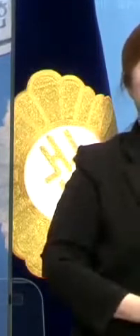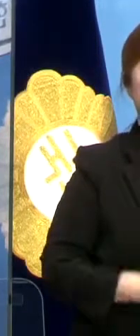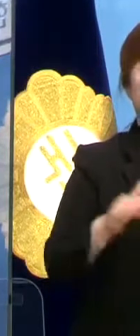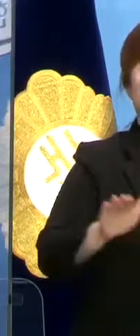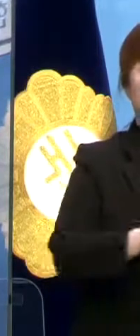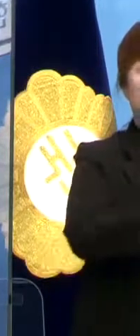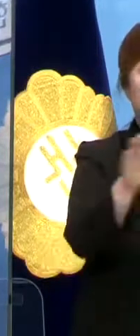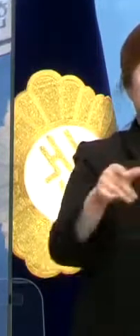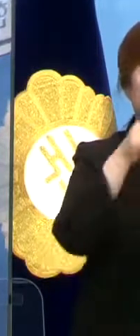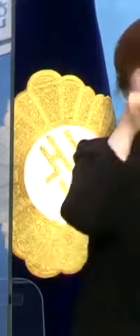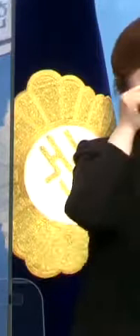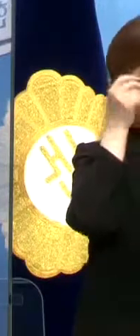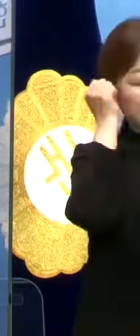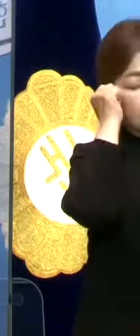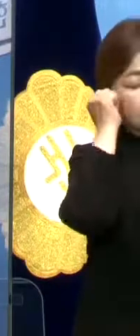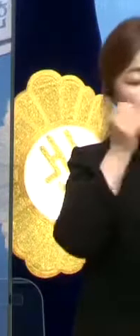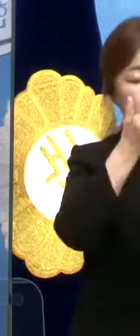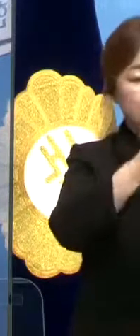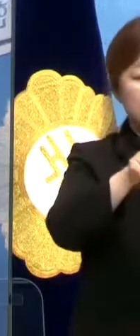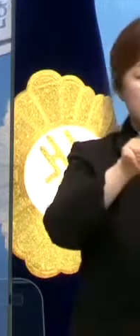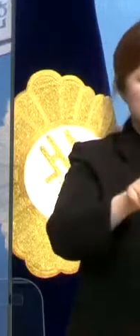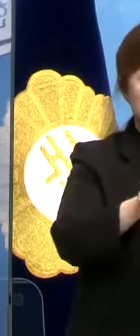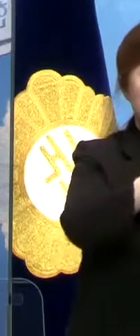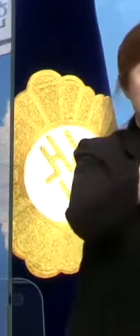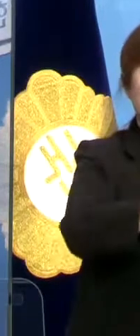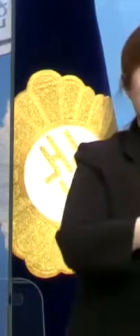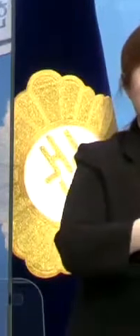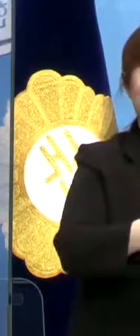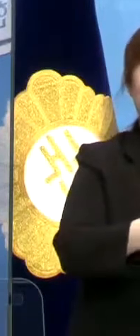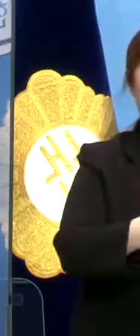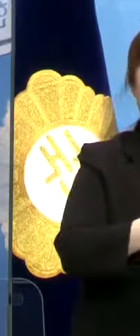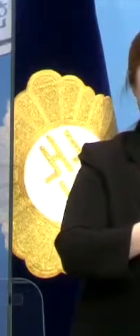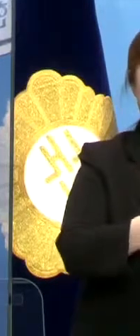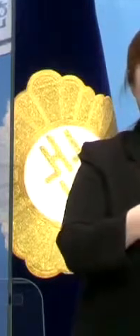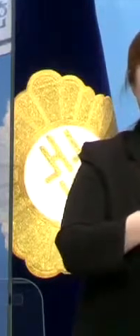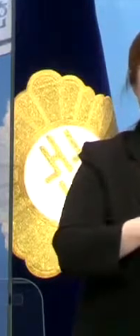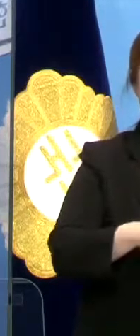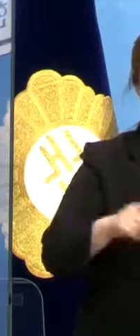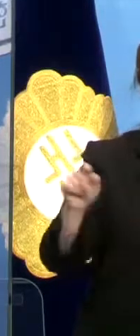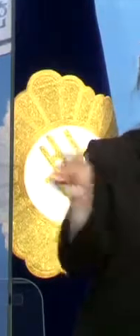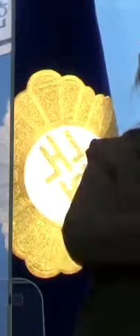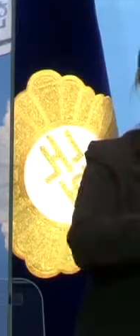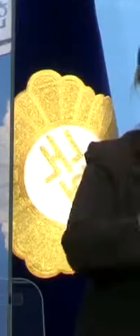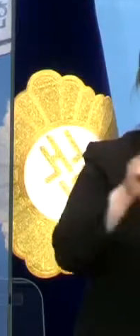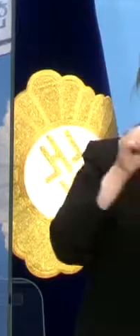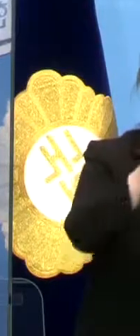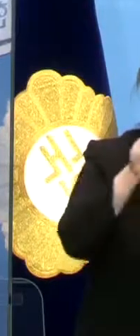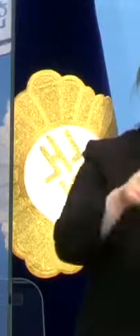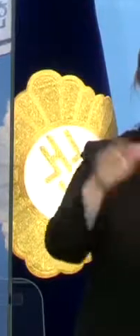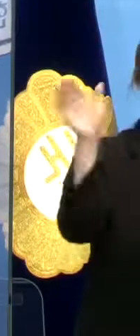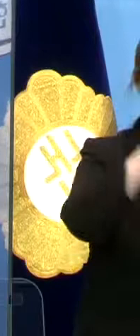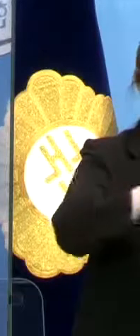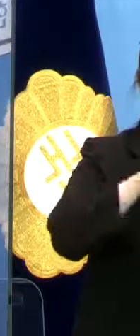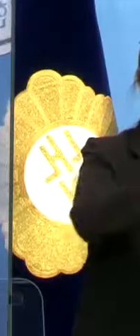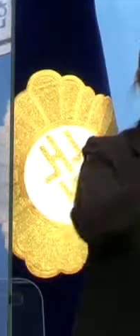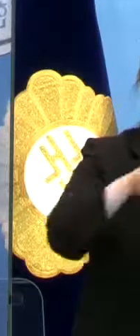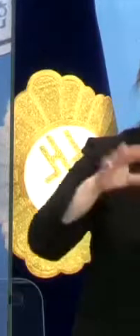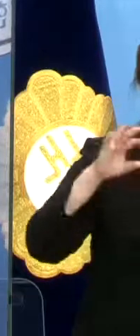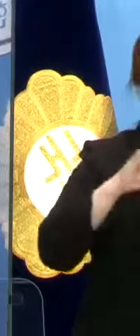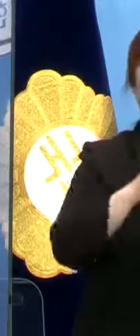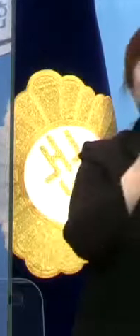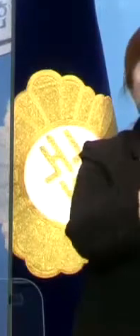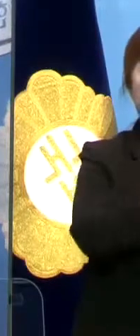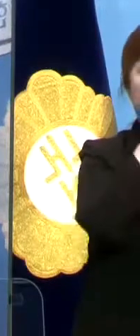우리가 잠들어 있는 사이에도 그리고 또 지금 이 순간에도 총알 배선과 심야 배성은 이어지고